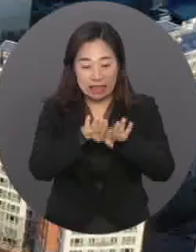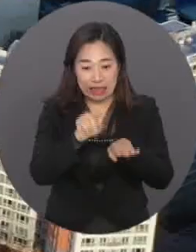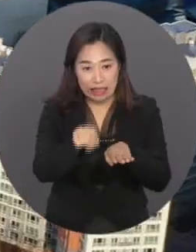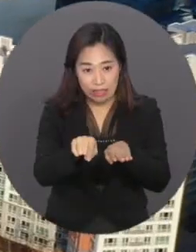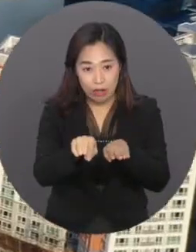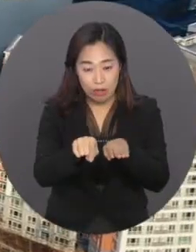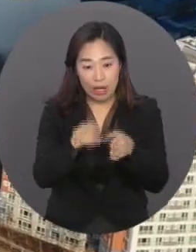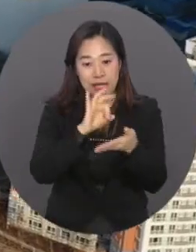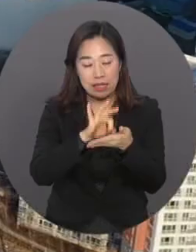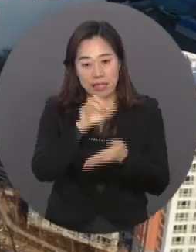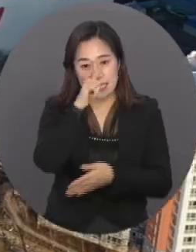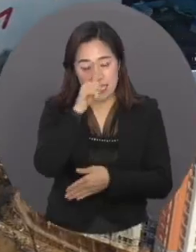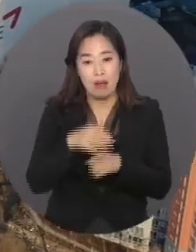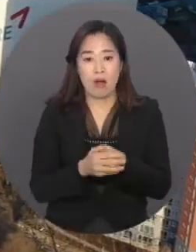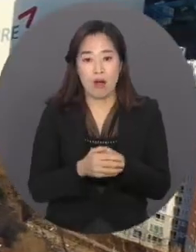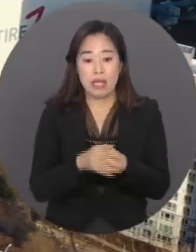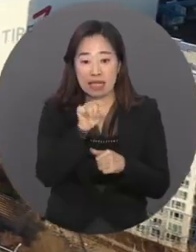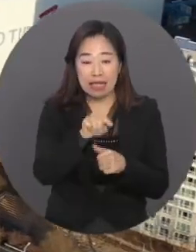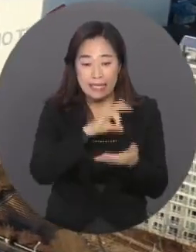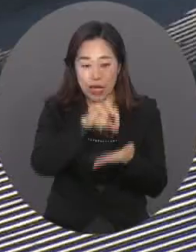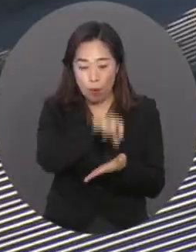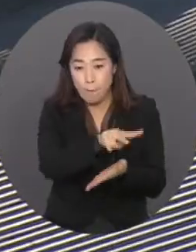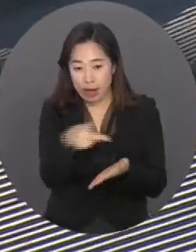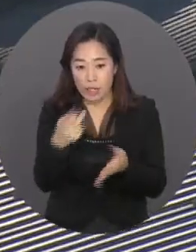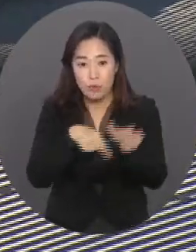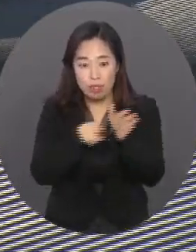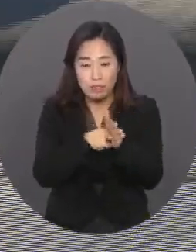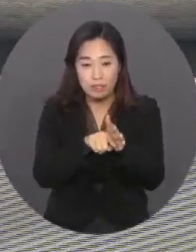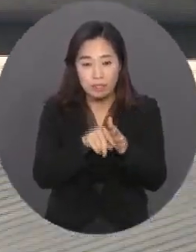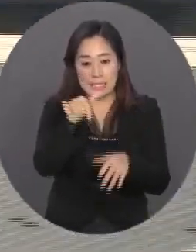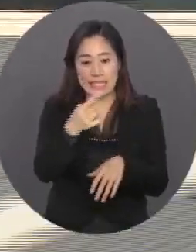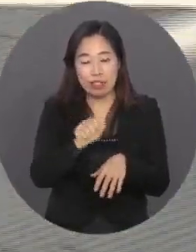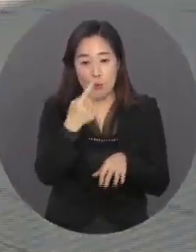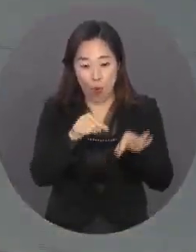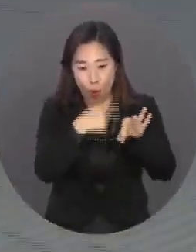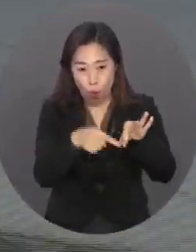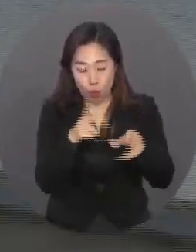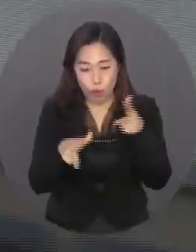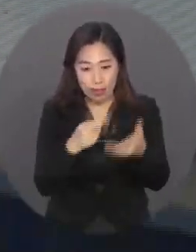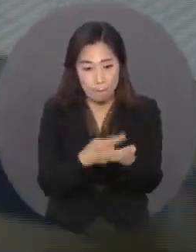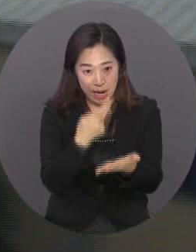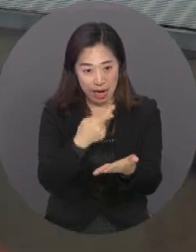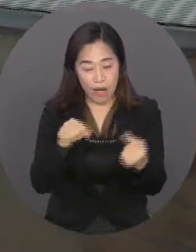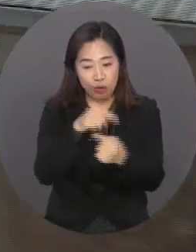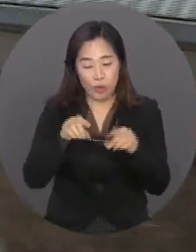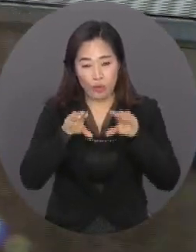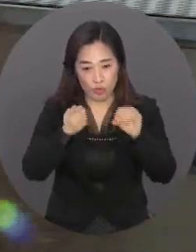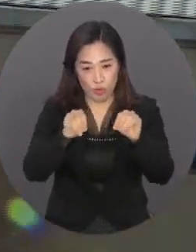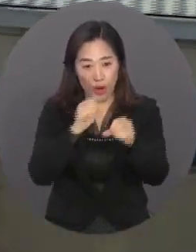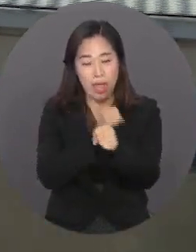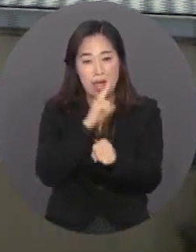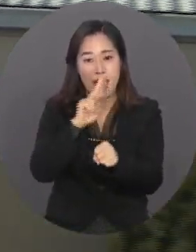있습니다. 다시 말해 부지 용도를 바꾸기 위해서는 먼저 금호타이어가 공장을 비우거나 가동을 중단해야 한다는